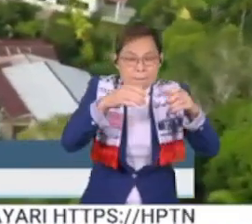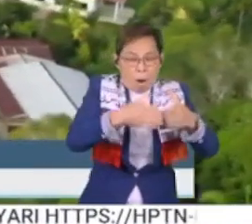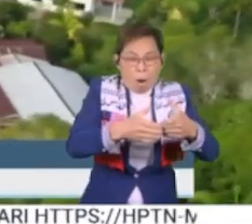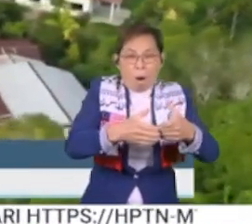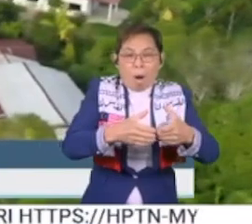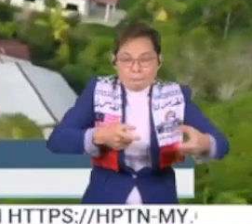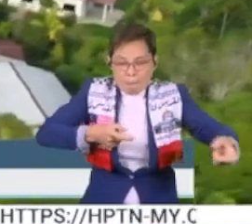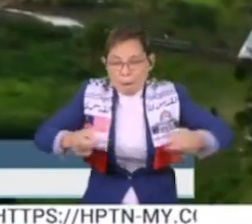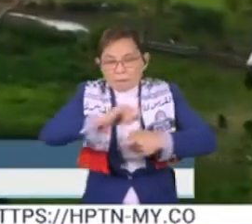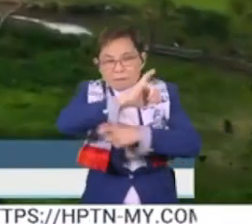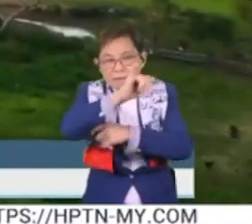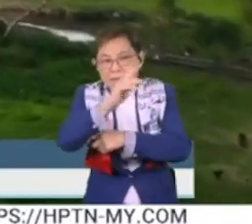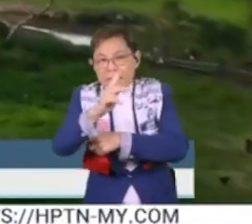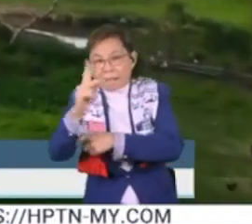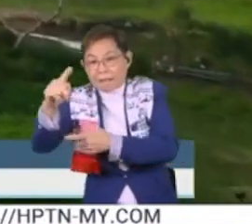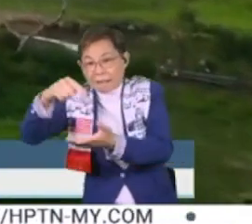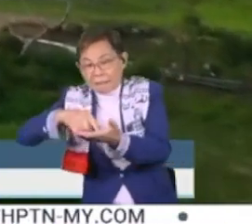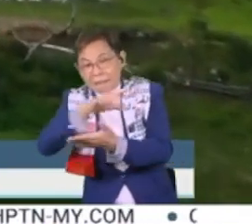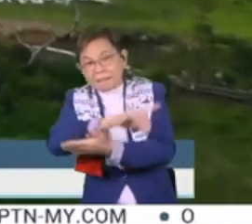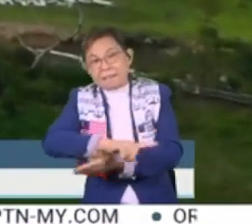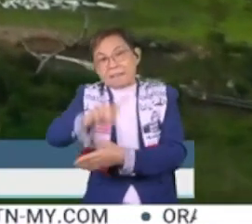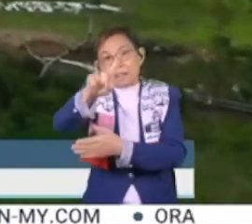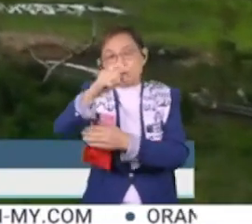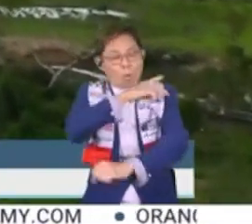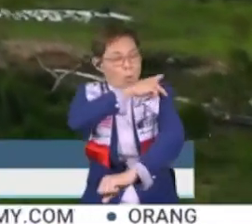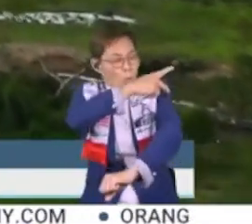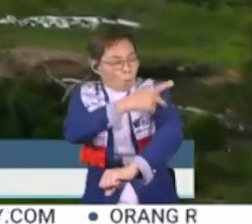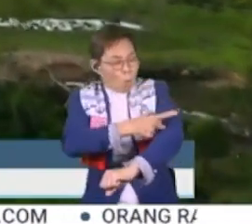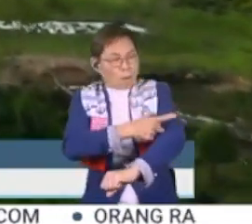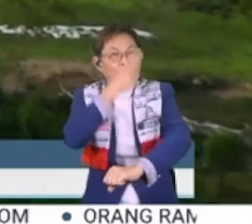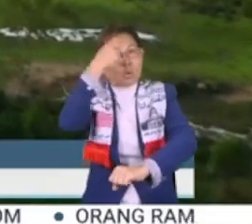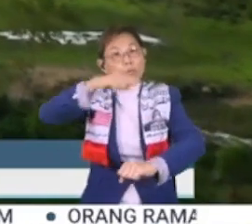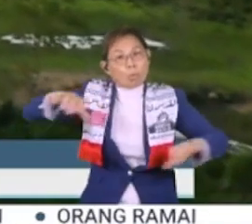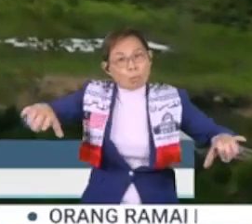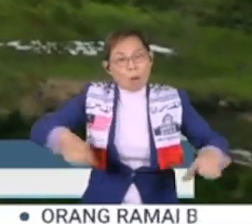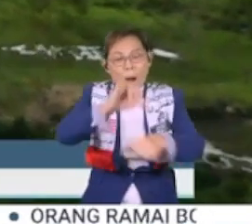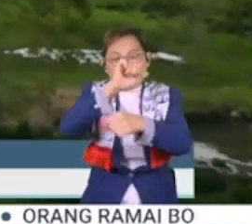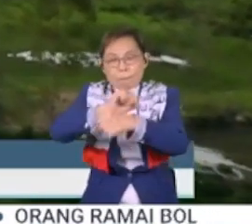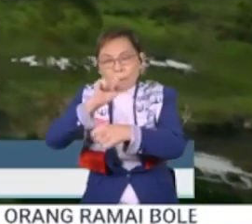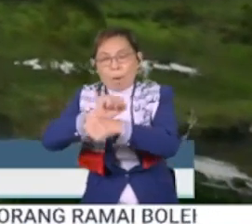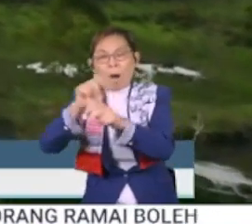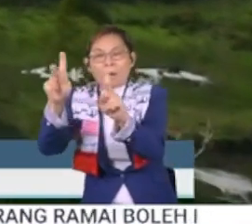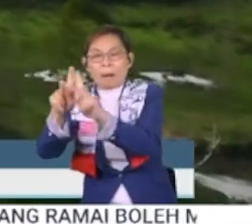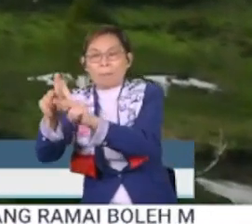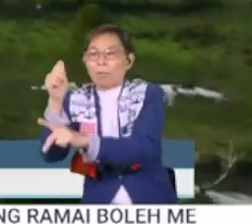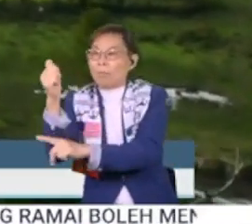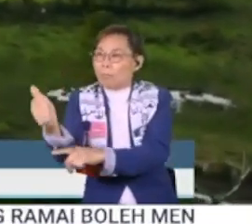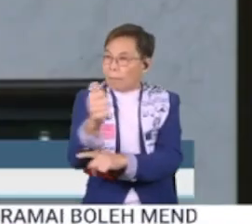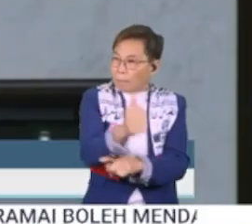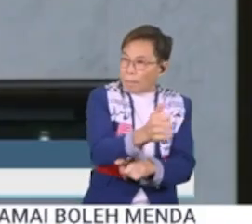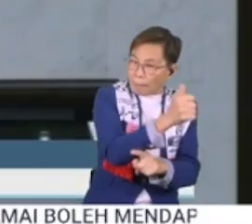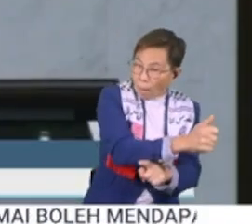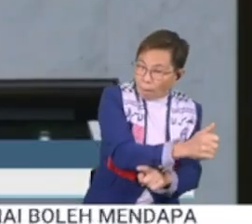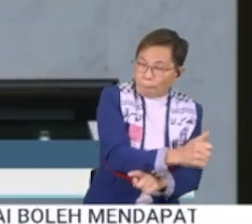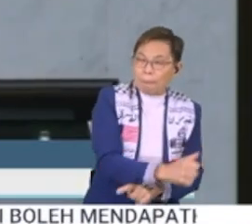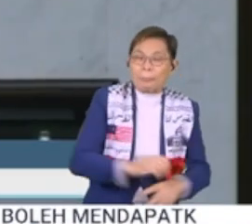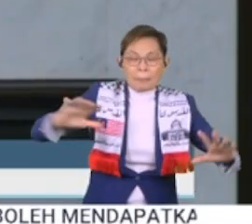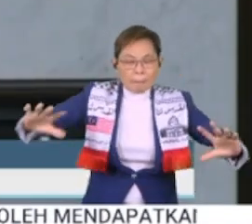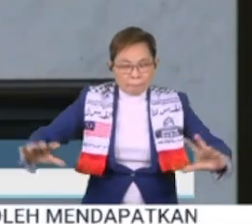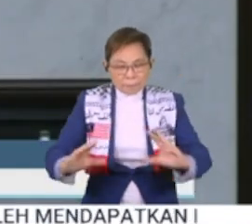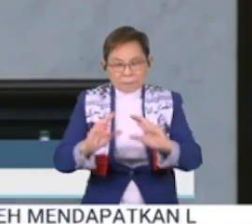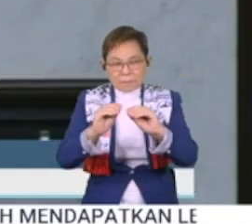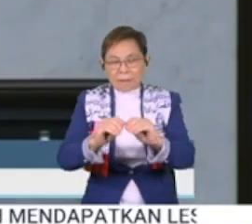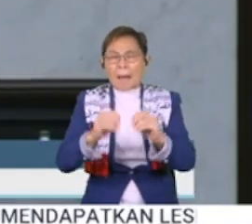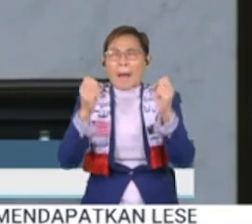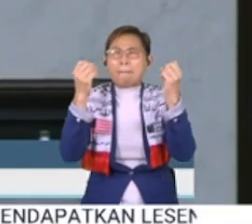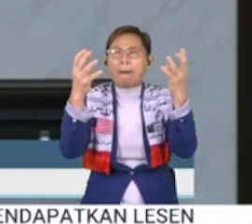jkkk ini dan sebagai satu sumber kuasa dalam melaksanakan tugas di Kampung masing-masing Dalam persidangan ini